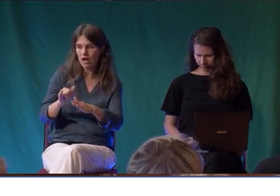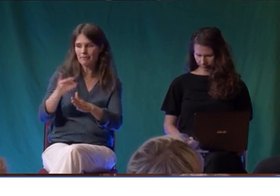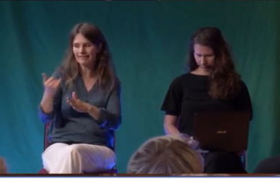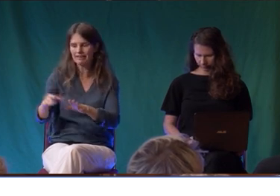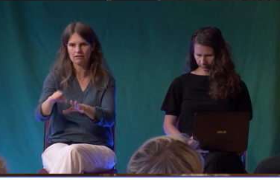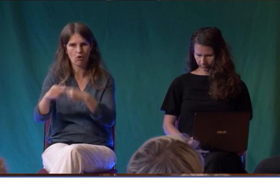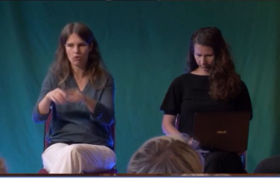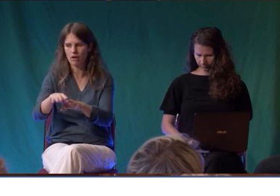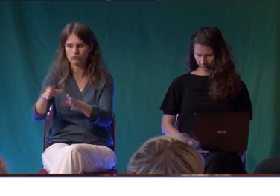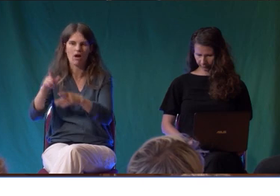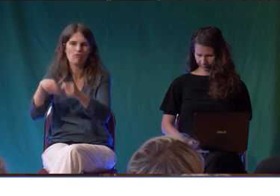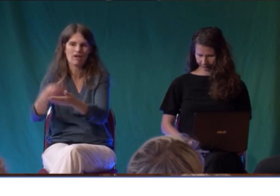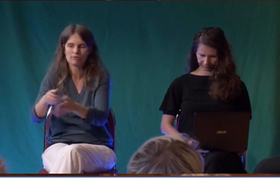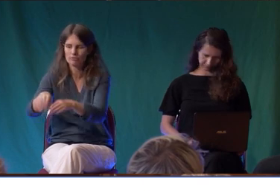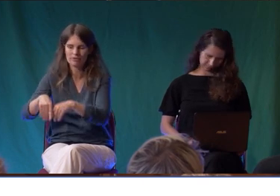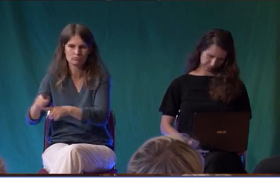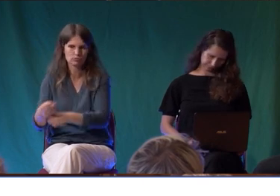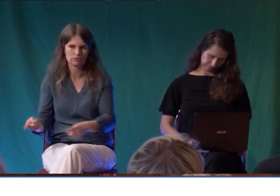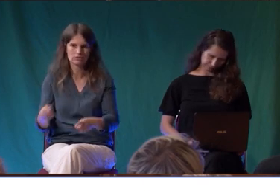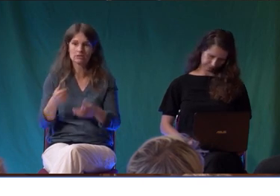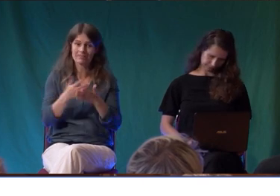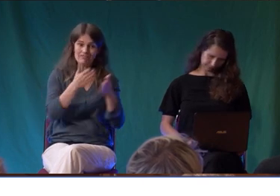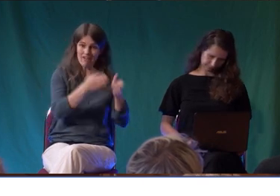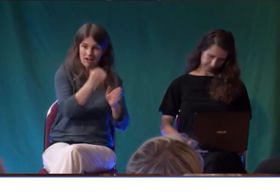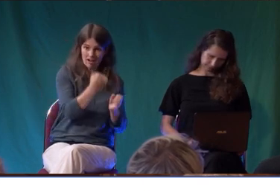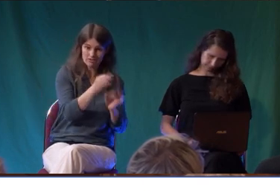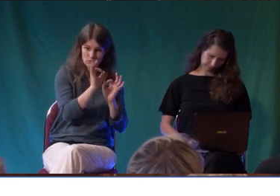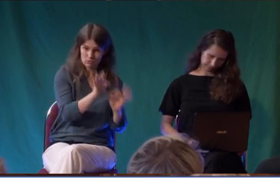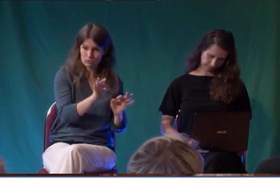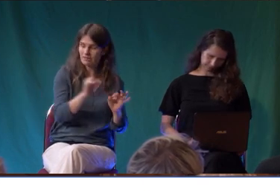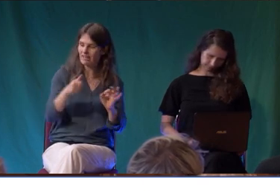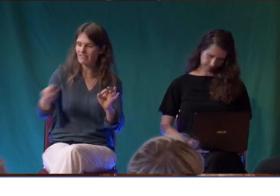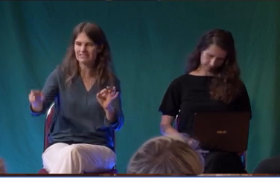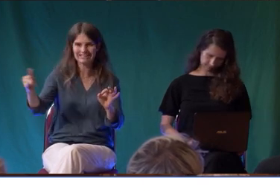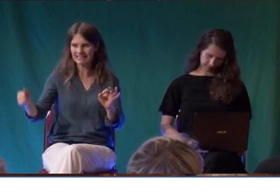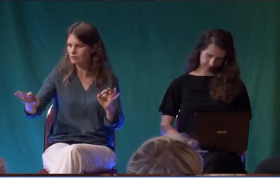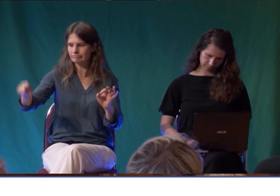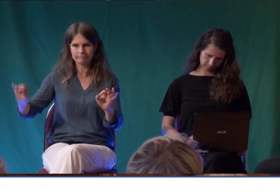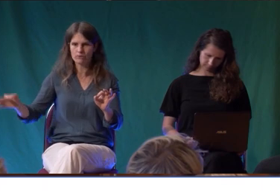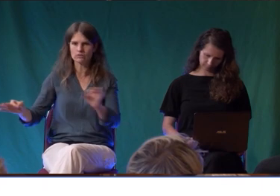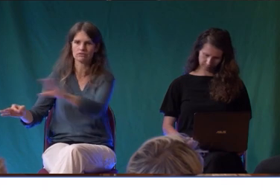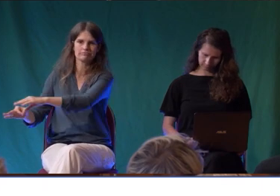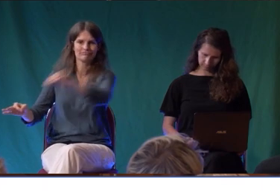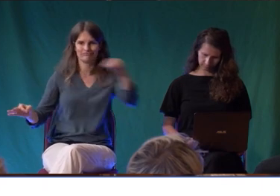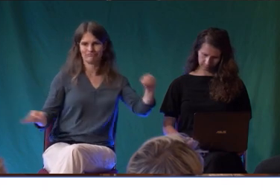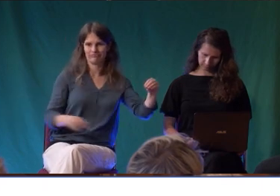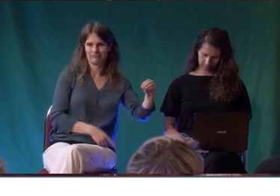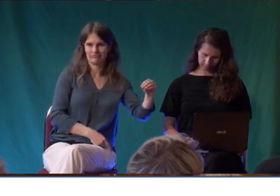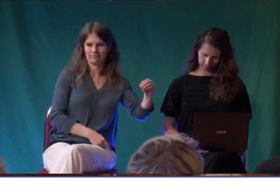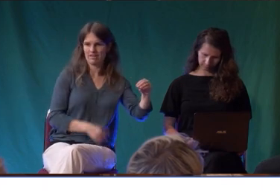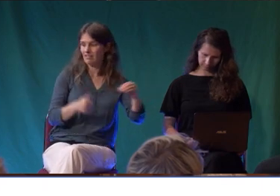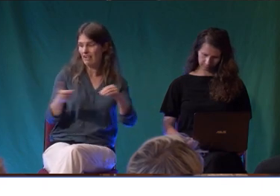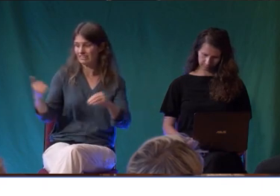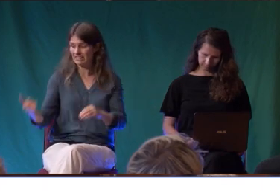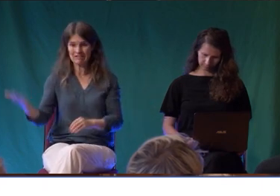beschrieben also dass dann eben das ist die Fachkräfte Aufgaben übernommen haben die sie vorher vielleicht zum Teil auch übernommen